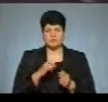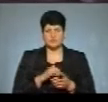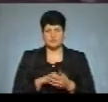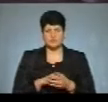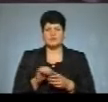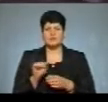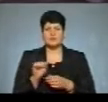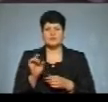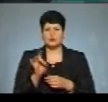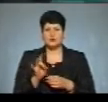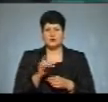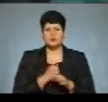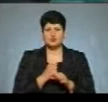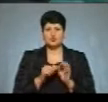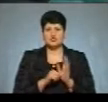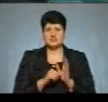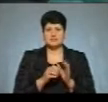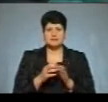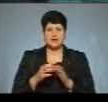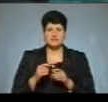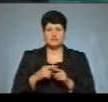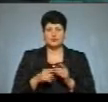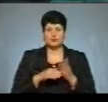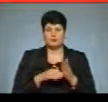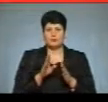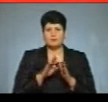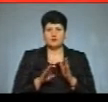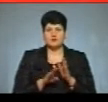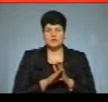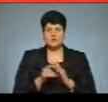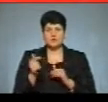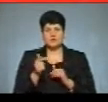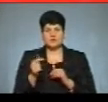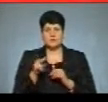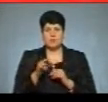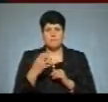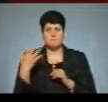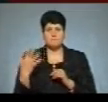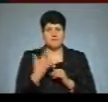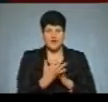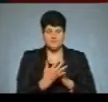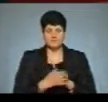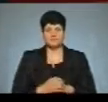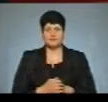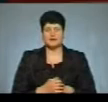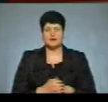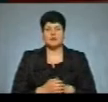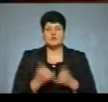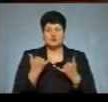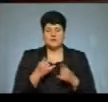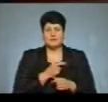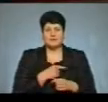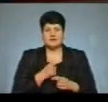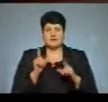У Теребовлянському районі працює 6 бригад швидкої допомоги, у Підволочиському і Гусятинському – по 5 бригад. Від сьогодні медики, які виїжджають